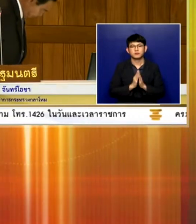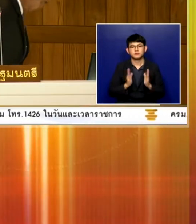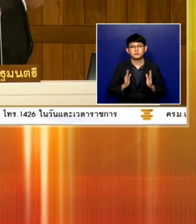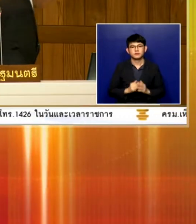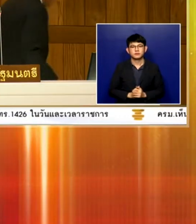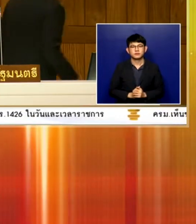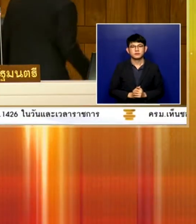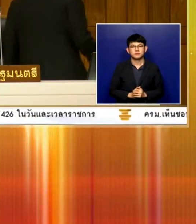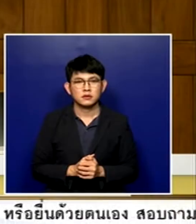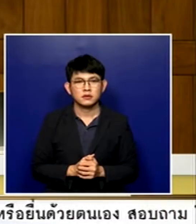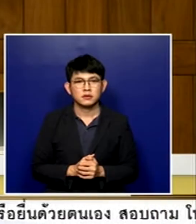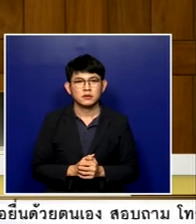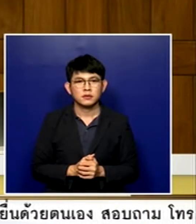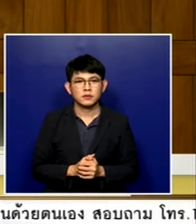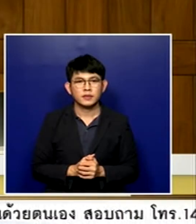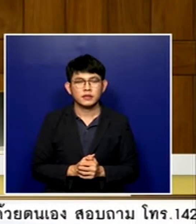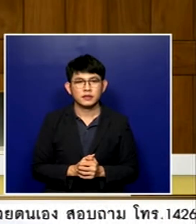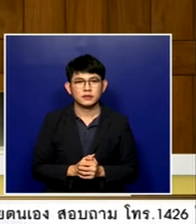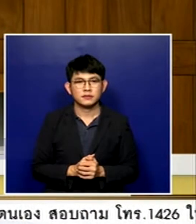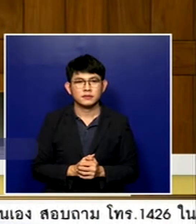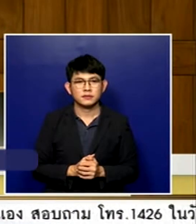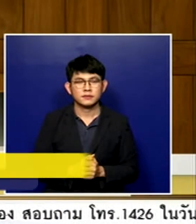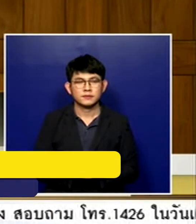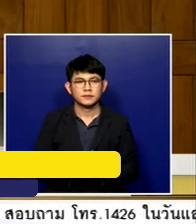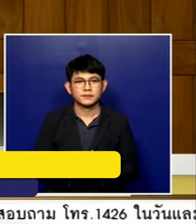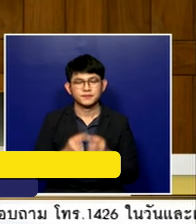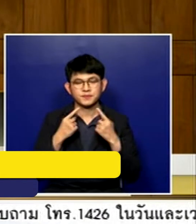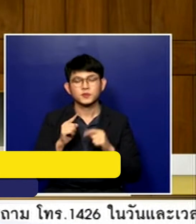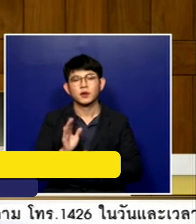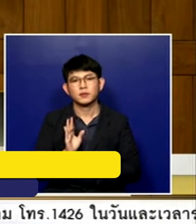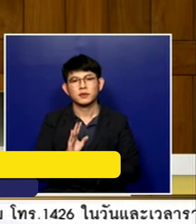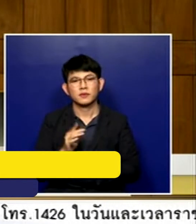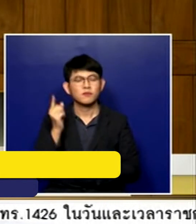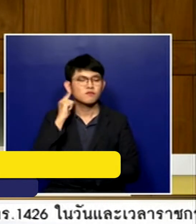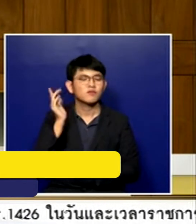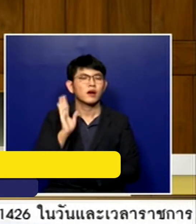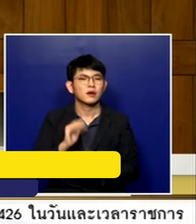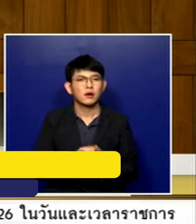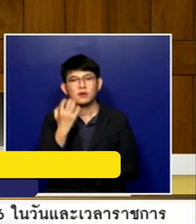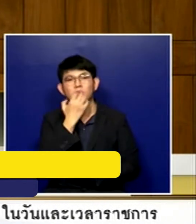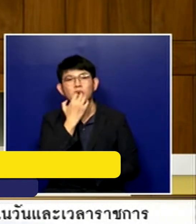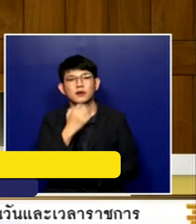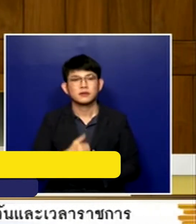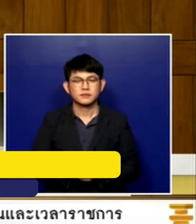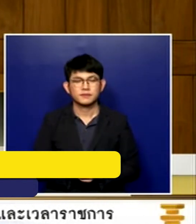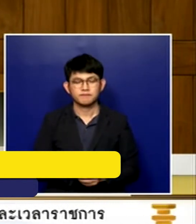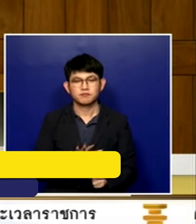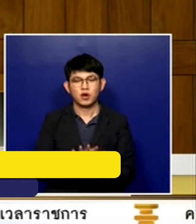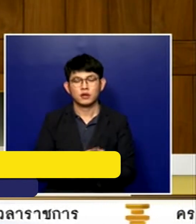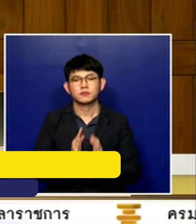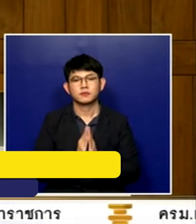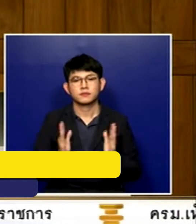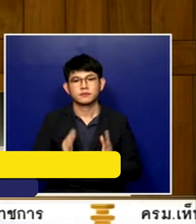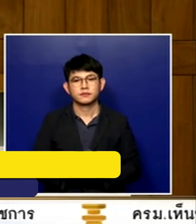ม.คแต่ผมคงตอบใครดีกว่านะข้อต่อไปก็ไม่คนคนฟังหัวเราะกันอยู่พอแล้วครับขอบคุณ